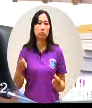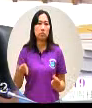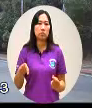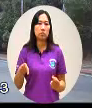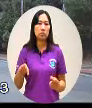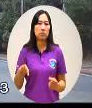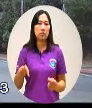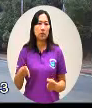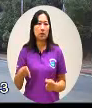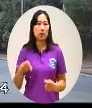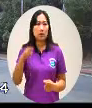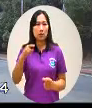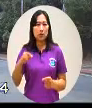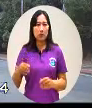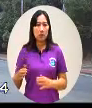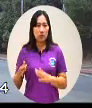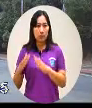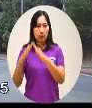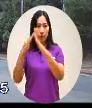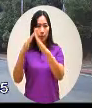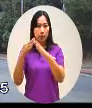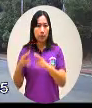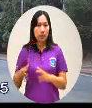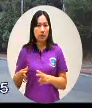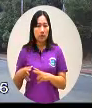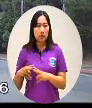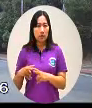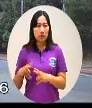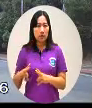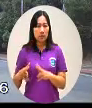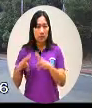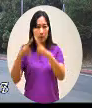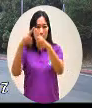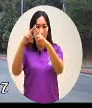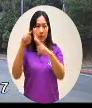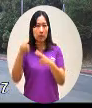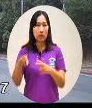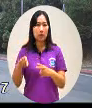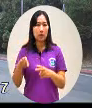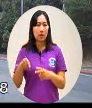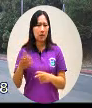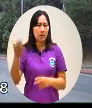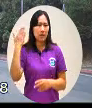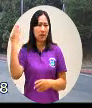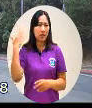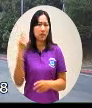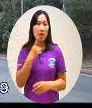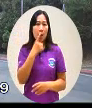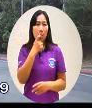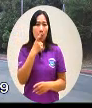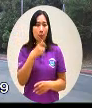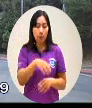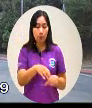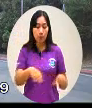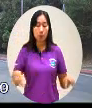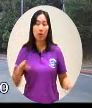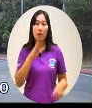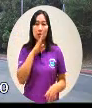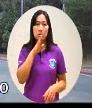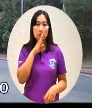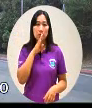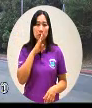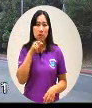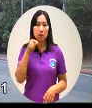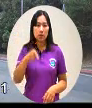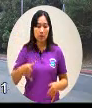吼，啊，甲正平这地，这拢无迄个功能啊。这个较早开辟这条嘛是热带呢，但这条路确